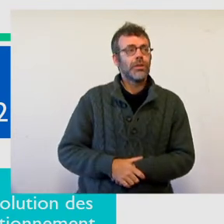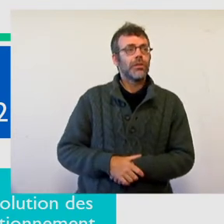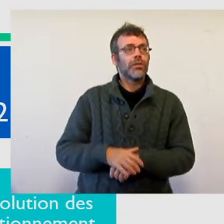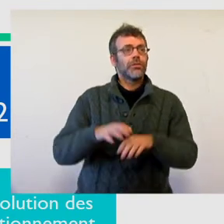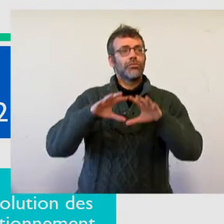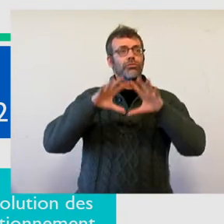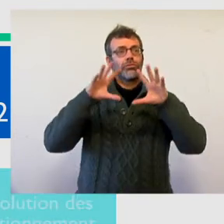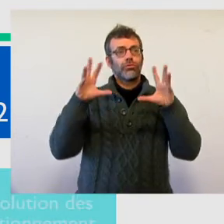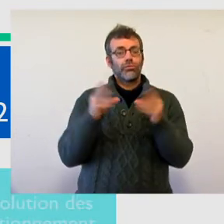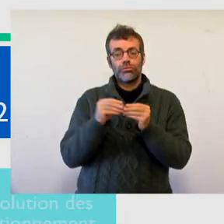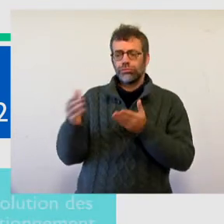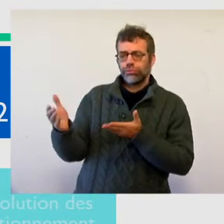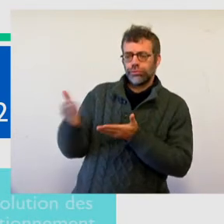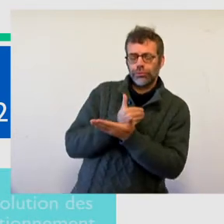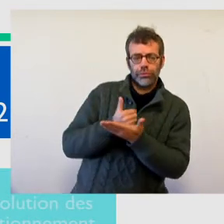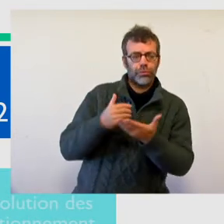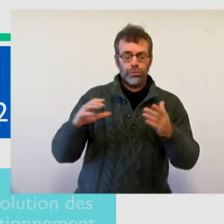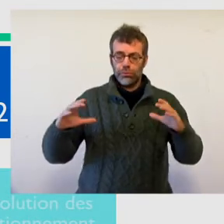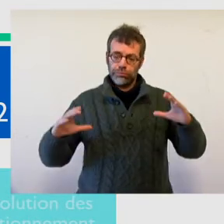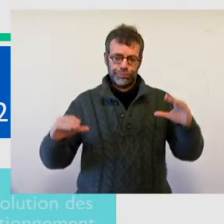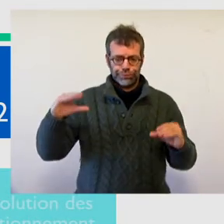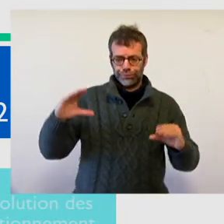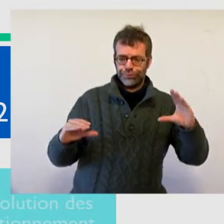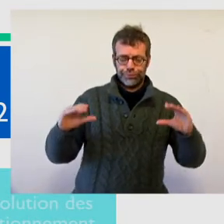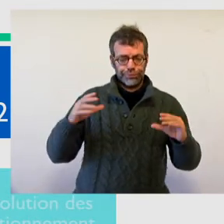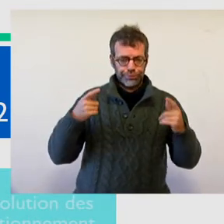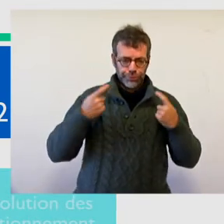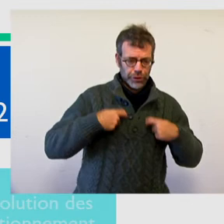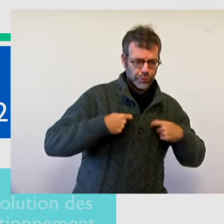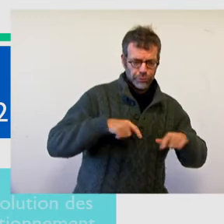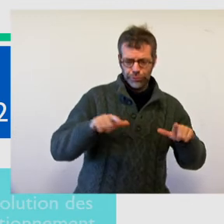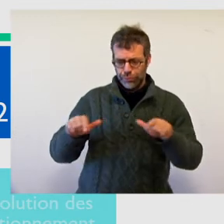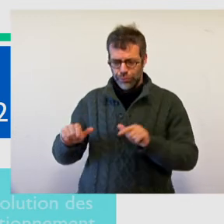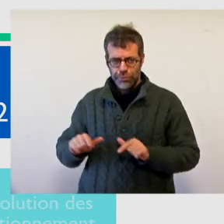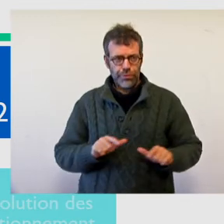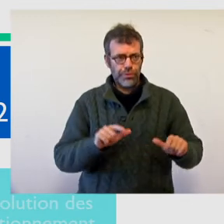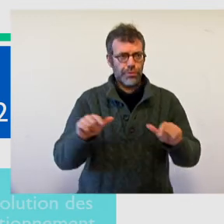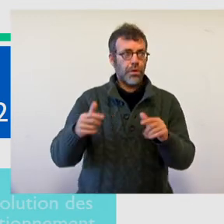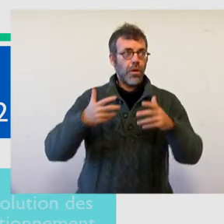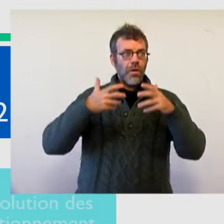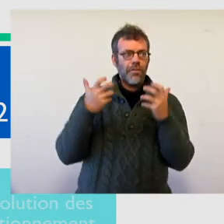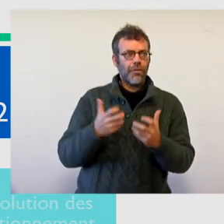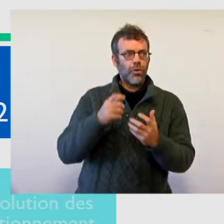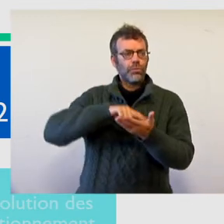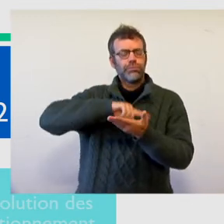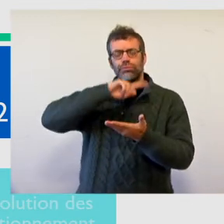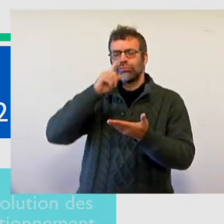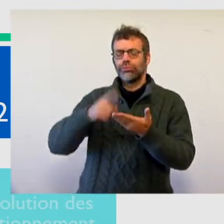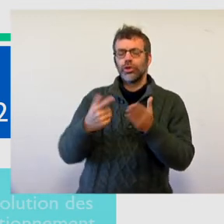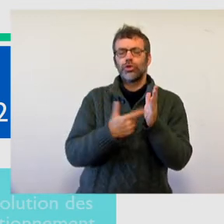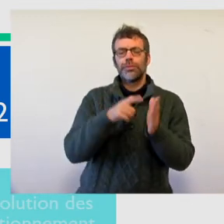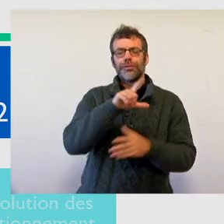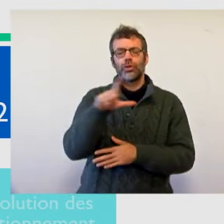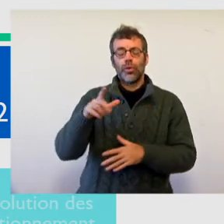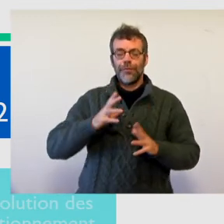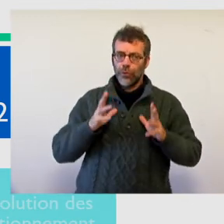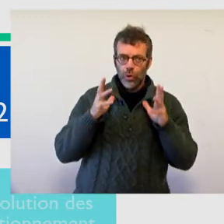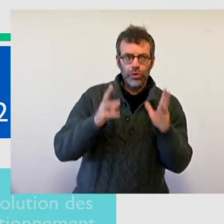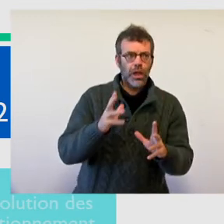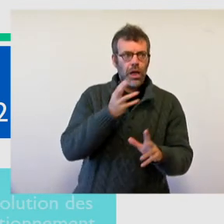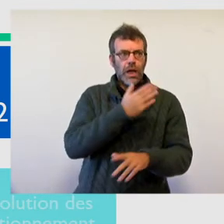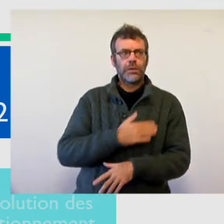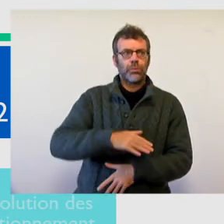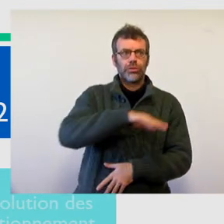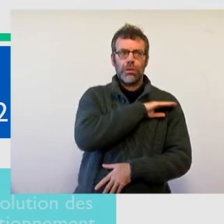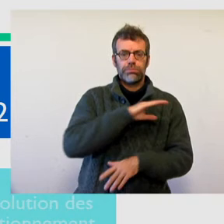recettes. Nous voulons élaborer un projet de budget volontaire responsable qui poursuit la dynamique de la relance que nous avons